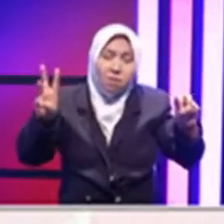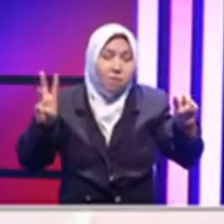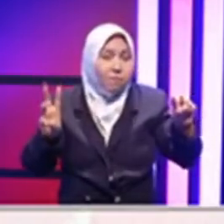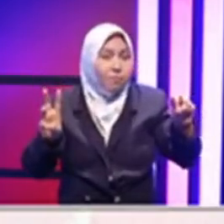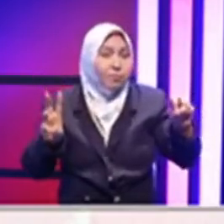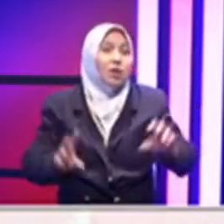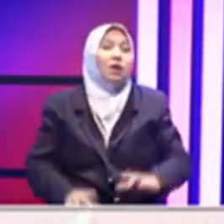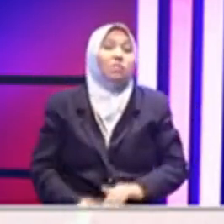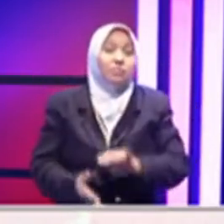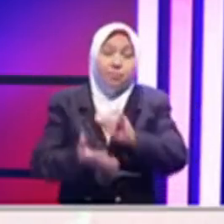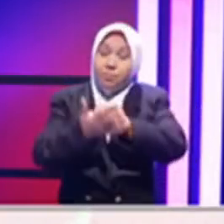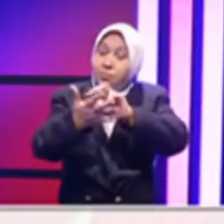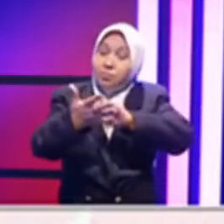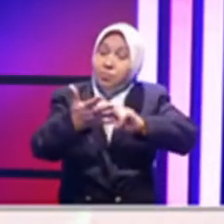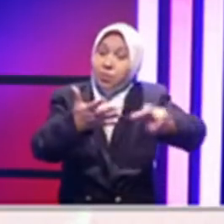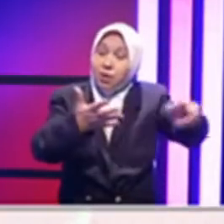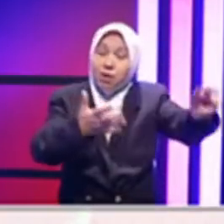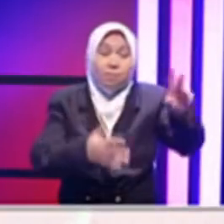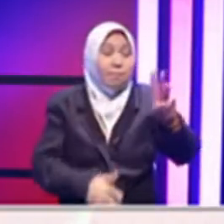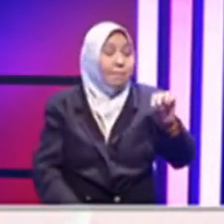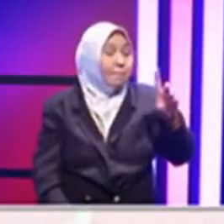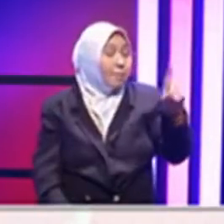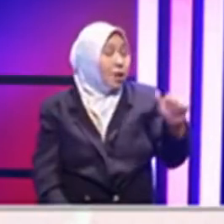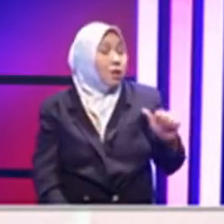Qaf, ha, dibaca secara mad lazim